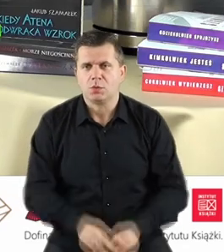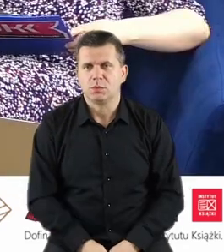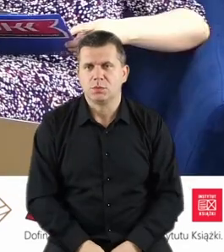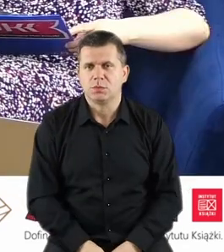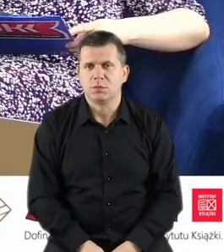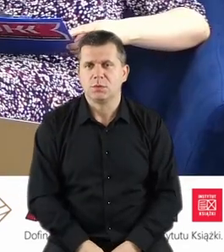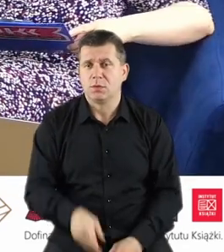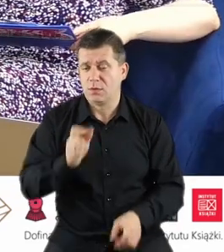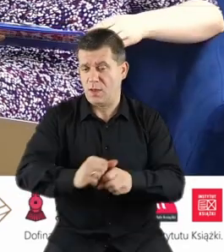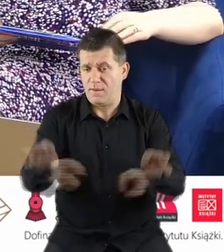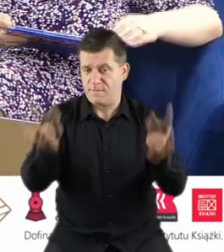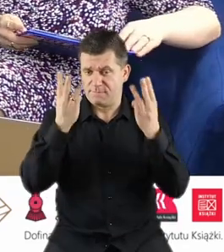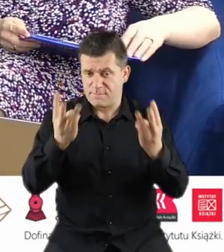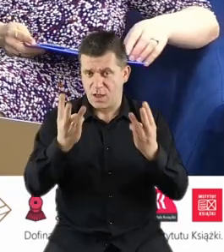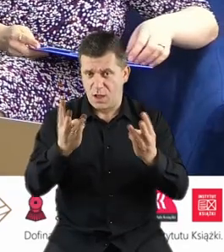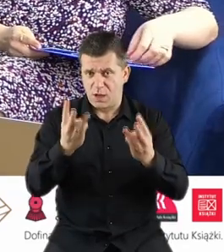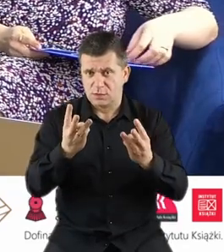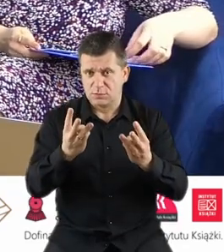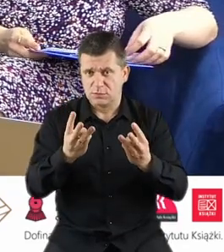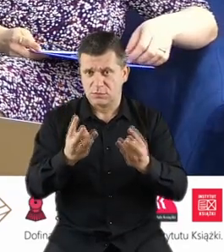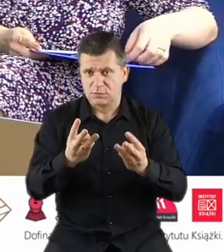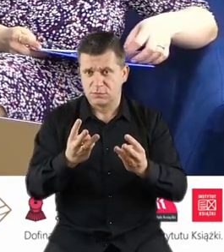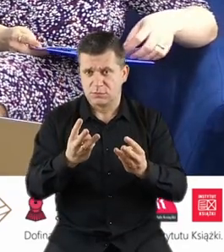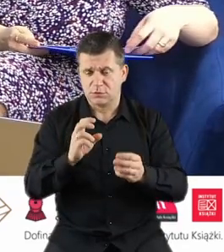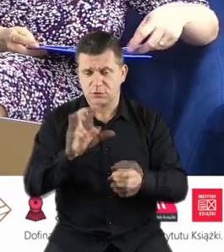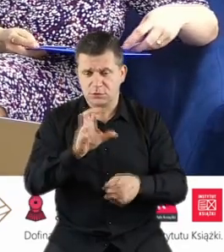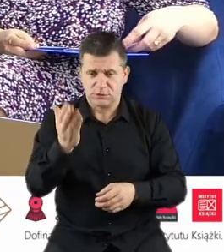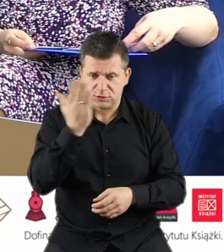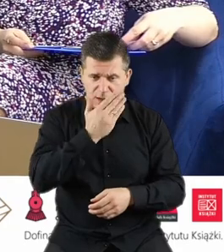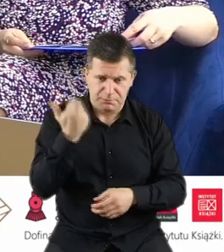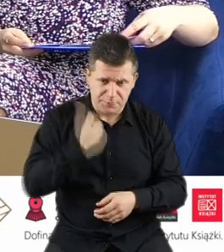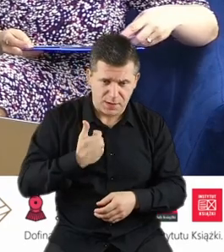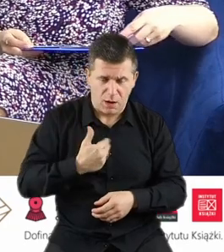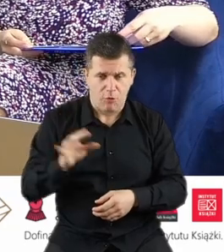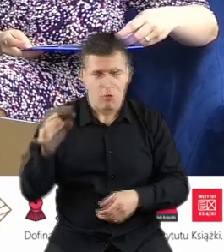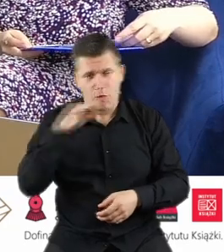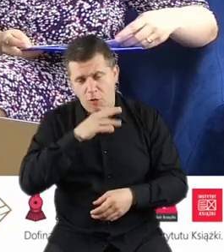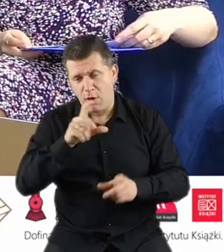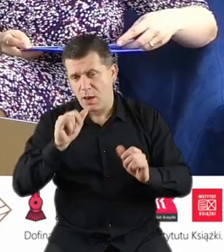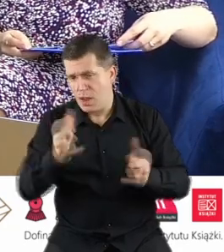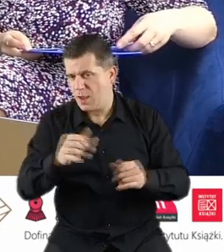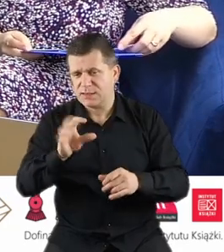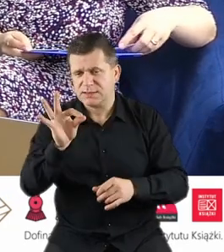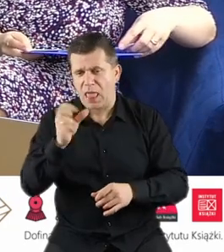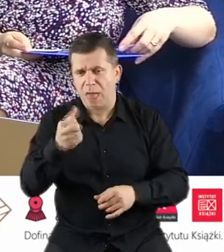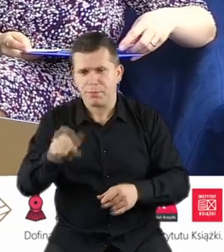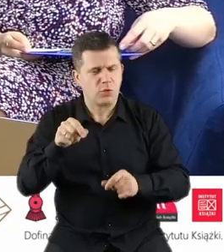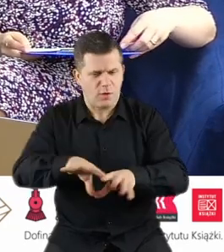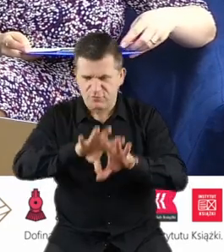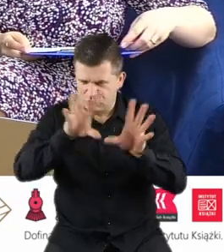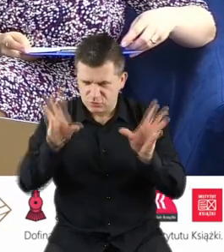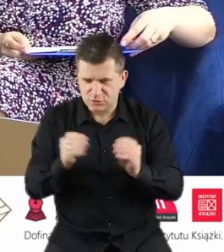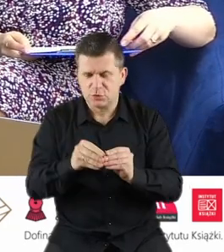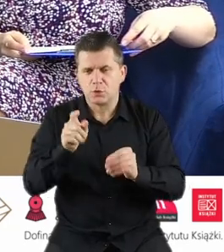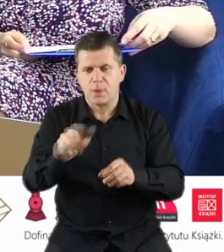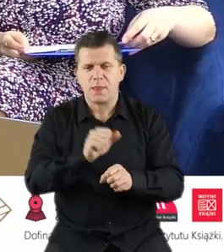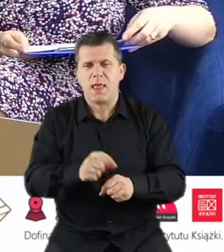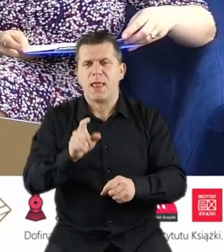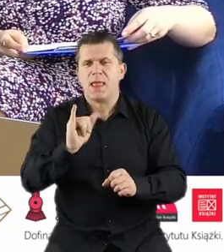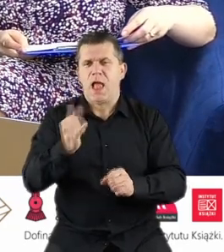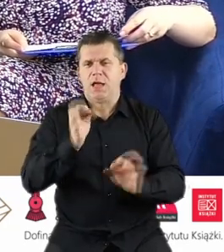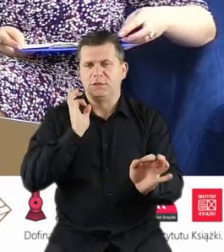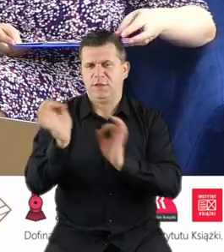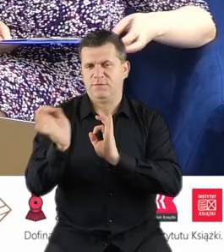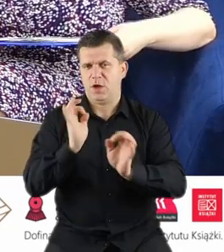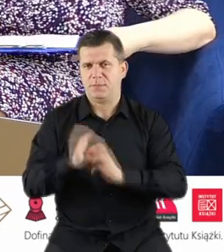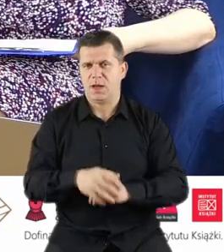ważne tak dalej, to, i tak jaką dalej. Ja sobie nakładkę na zdjęcie nałożę, czy to jest czarno-biała, czy jakaś Tak, sepia, tak. czy... Bo wszystko jest jakimś punktem informacji. Jest